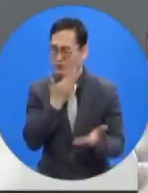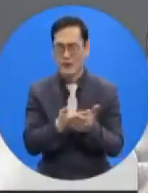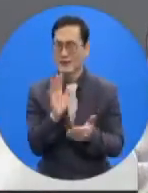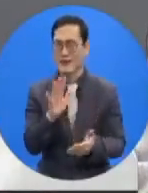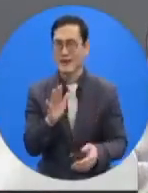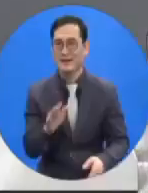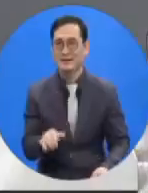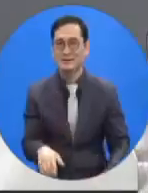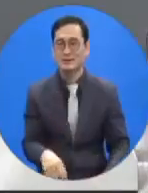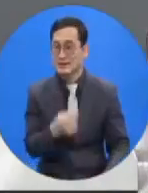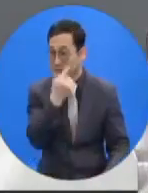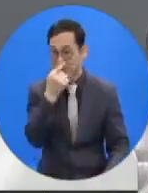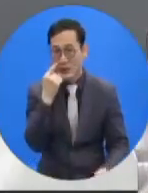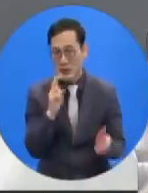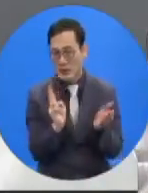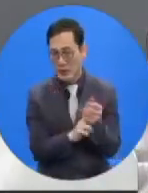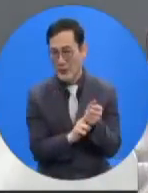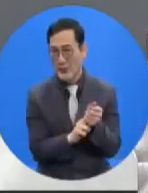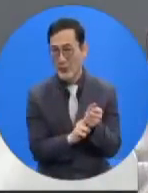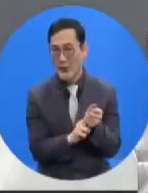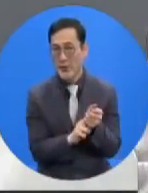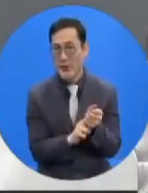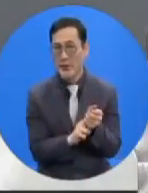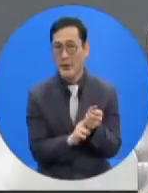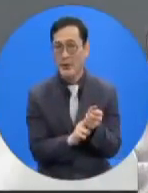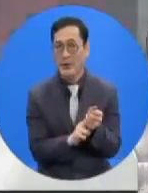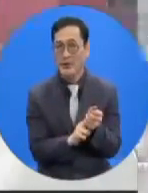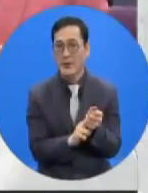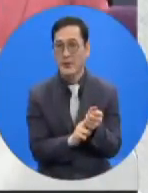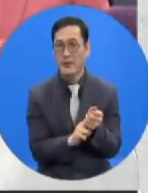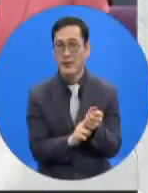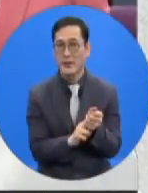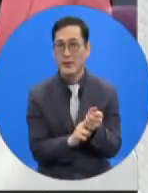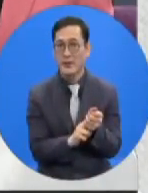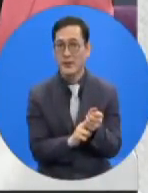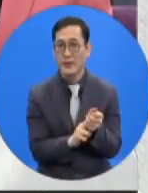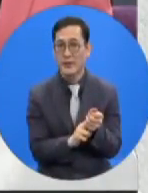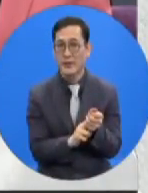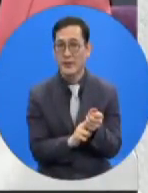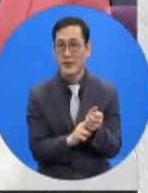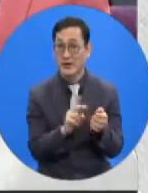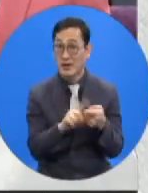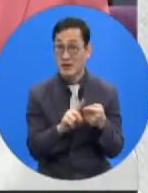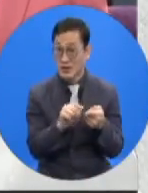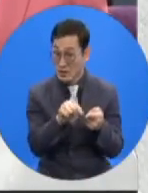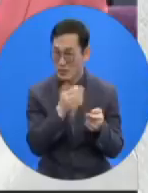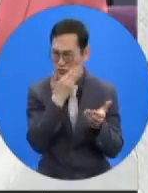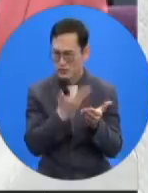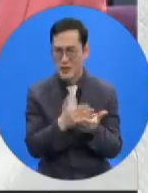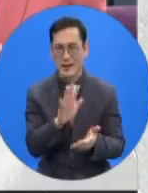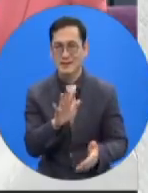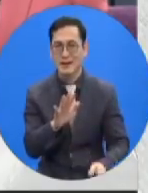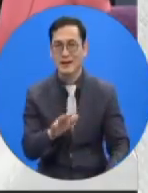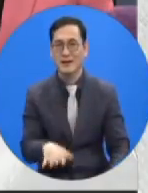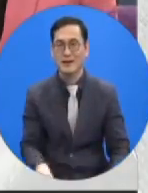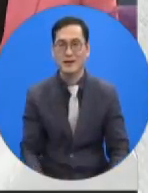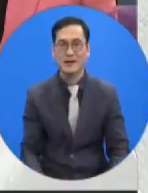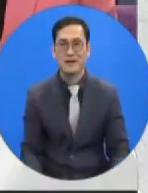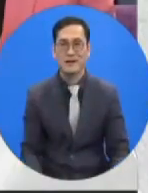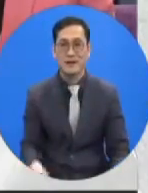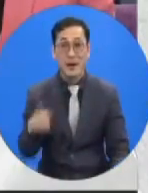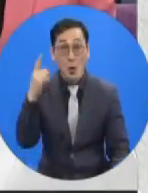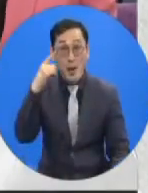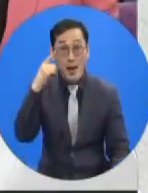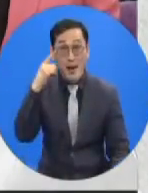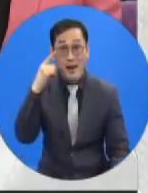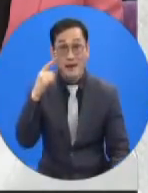증거 은닉, 뭐 재점화했다, 설렁탕을 먹었다. 이거는 다 곁가지예요. 중요한 게 아닙니다. 재점한 게 아니고 왜냐하면은 예. 정경림